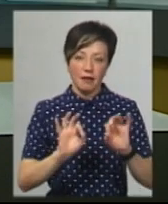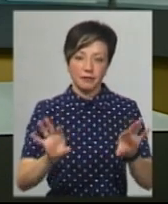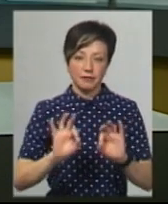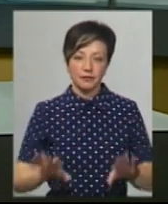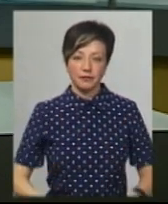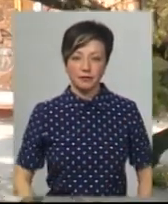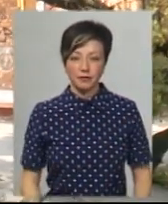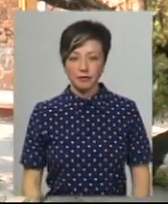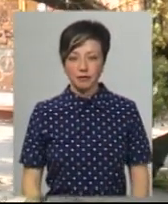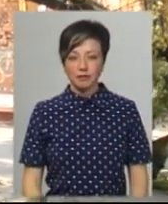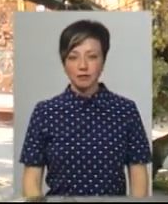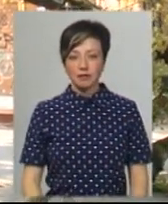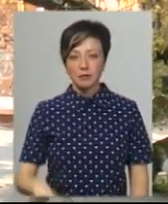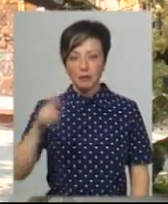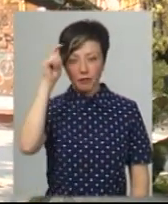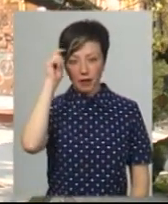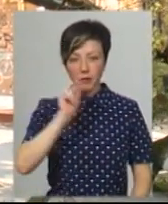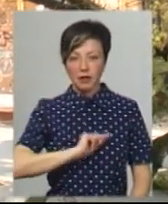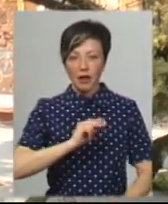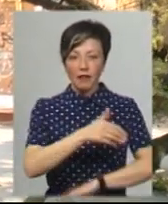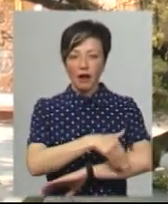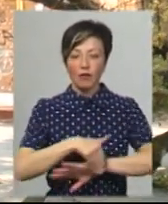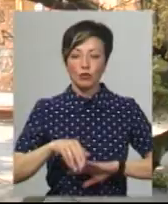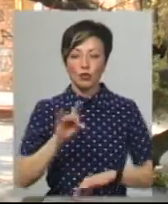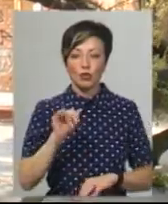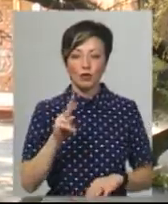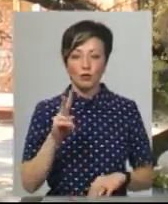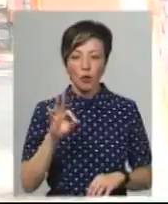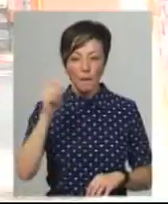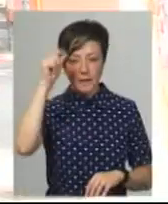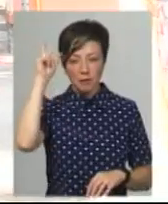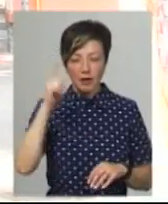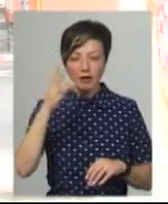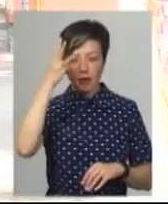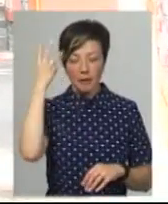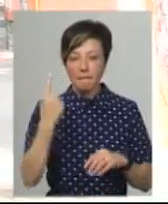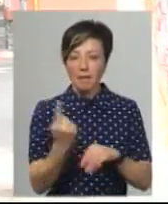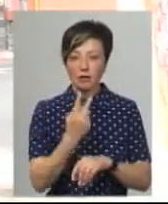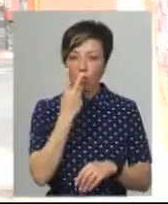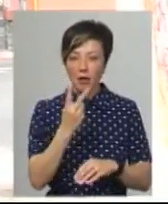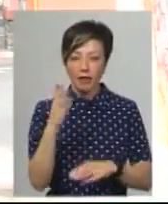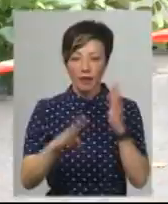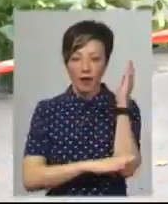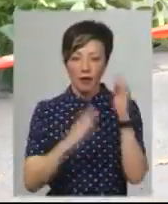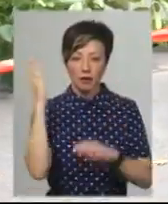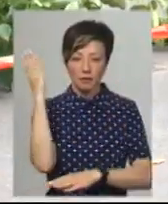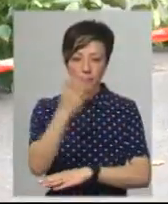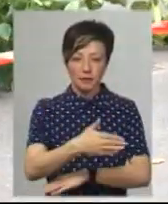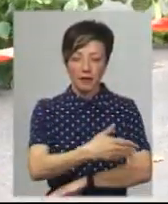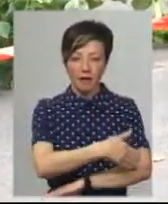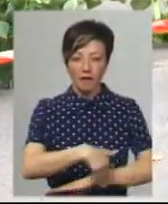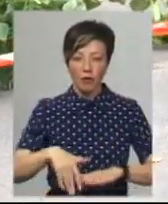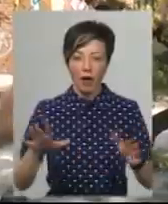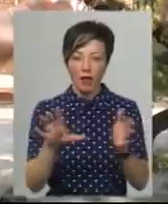Збродової. Ігор Байдак працює на вулиці Проскурівського підпілля в обласному центрі. Чоловік першим побачив, як впало дерево на тій ж вулиці на